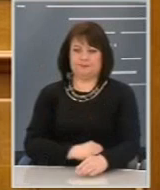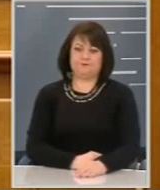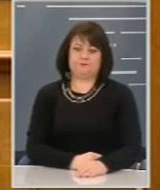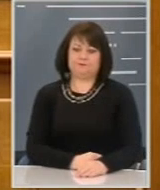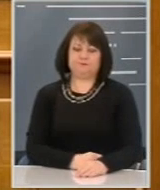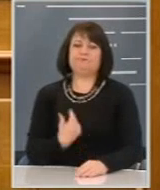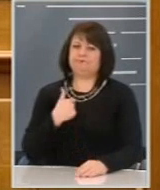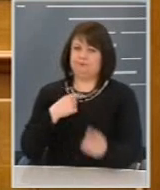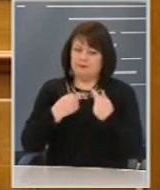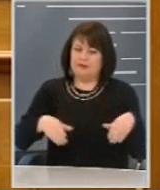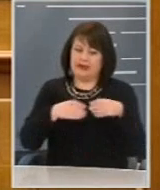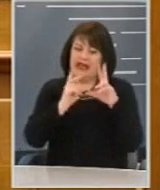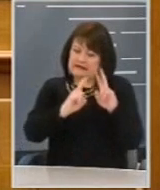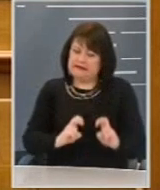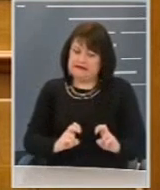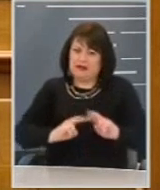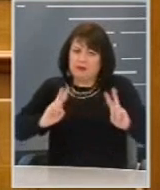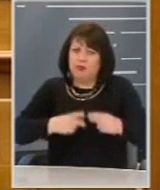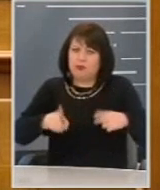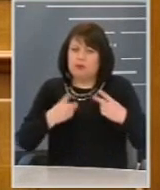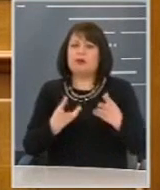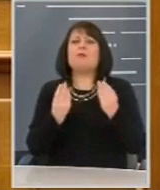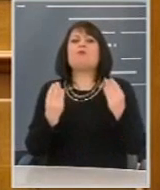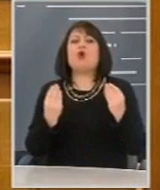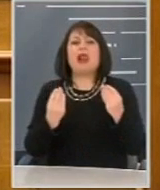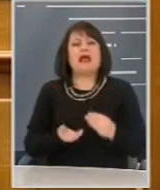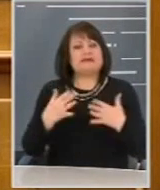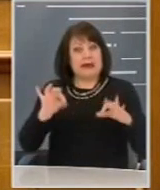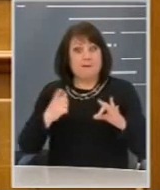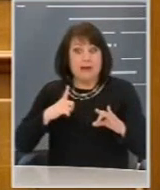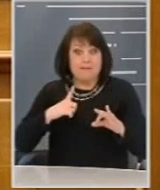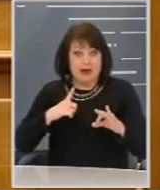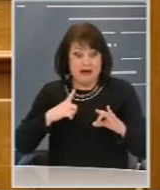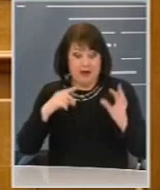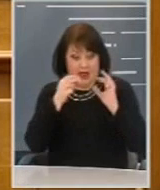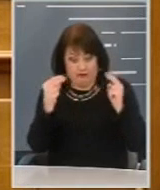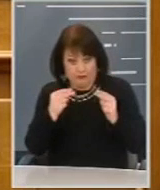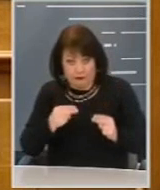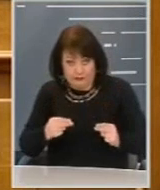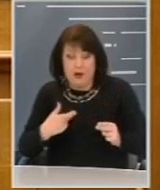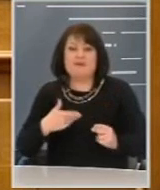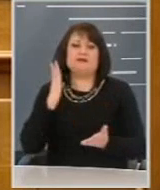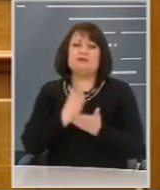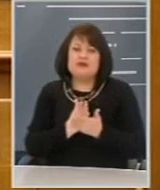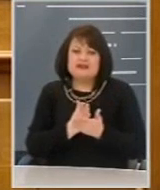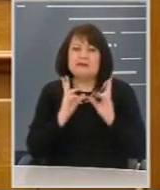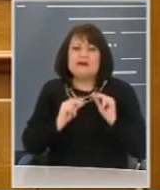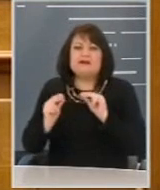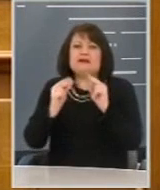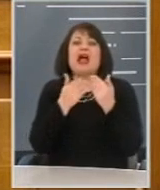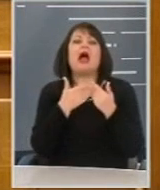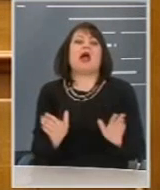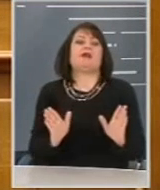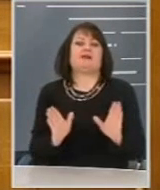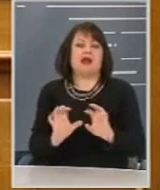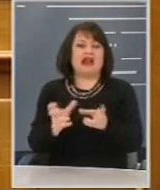Η Εξεταστική Επιτροπή έφερε στην επιφάνεια πολλά περισσότερα από όσα ήταν δεδομένα στην αρχή, και αυτό γιατί η επιλογή της κυβέρνησης ήταν οι συνεδριάσεις της να είναι